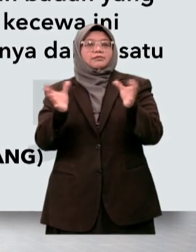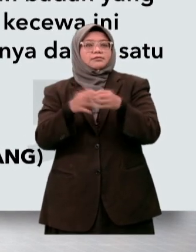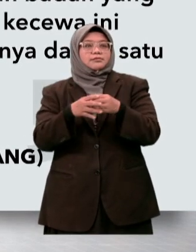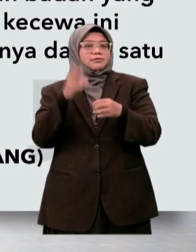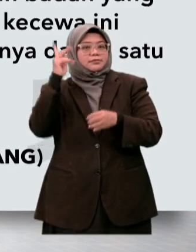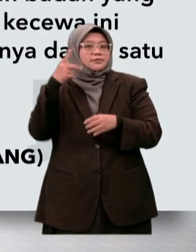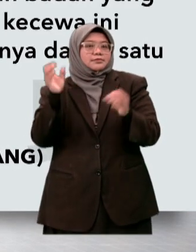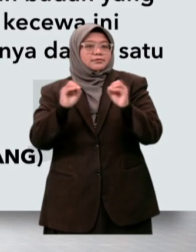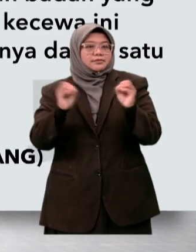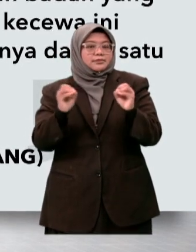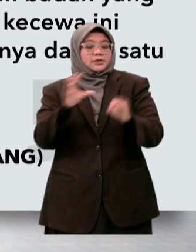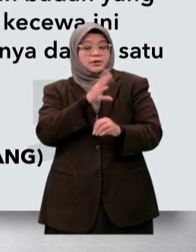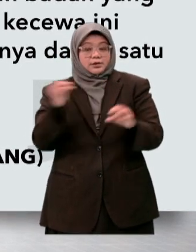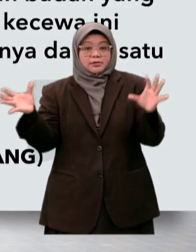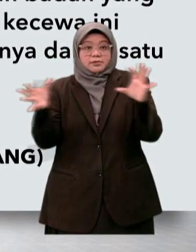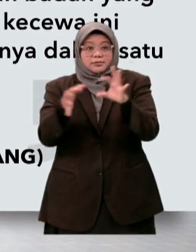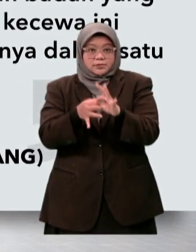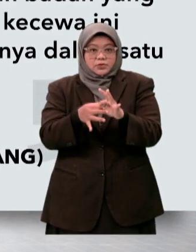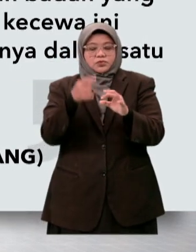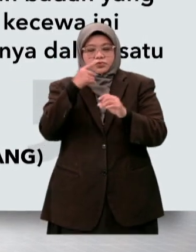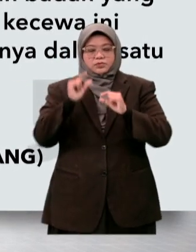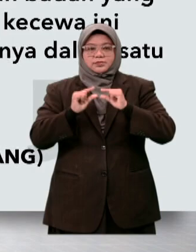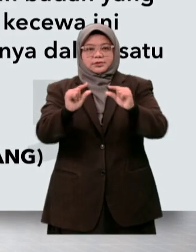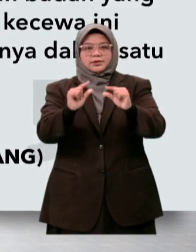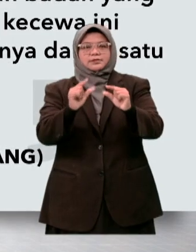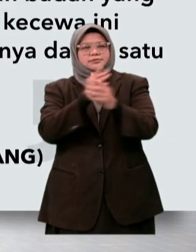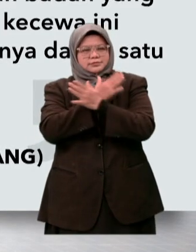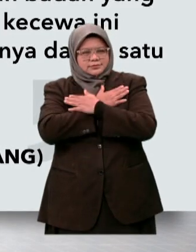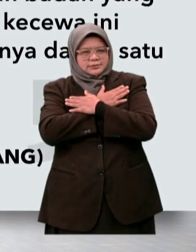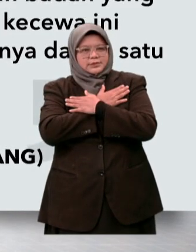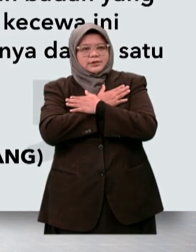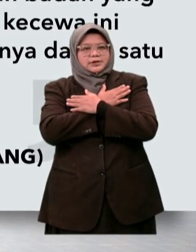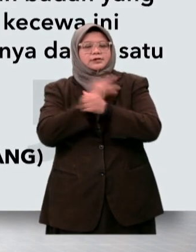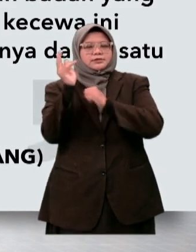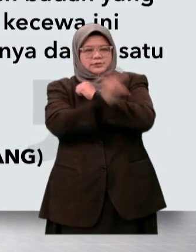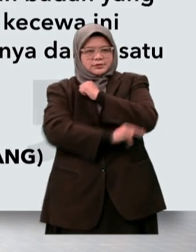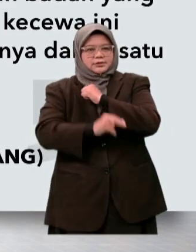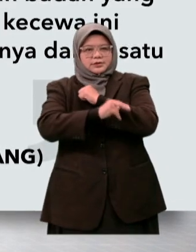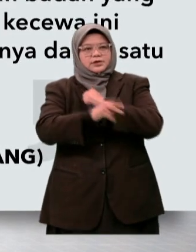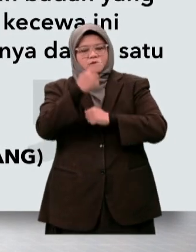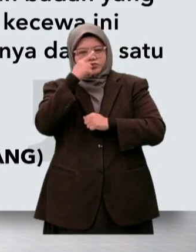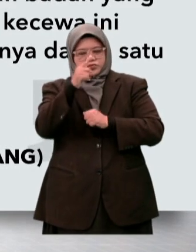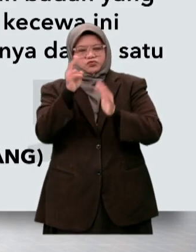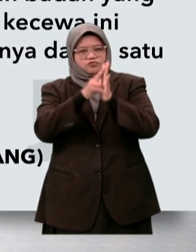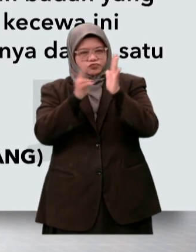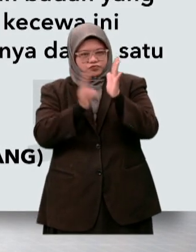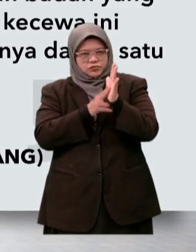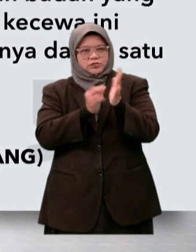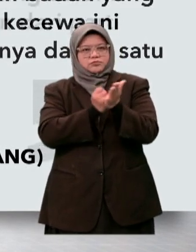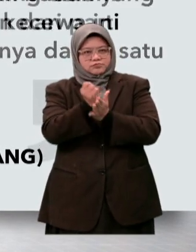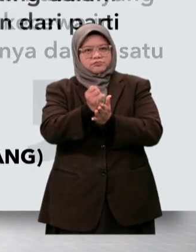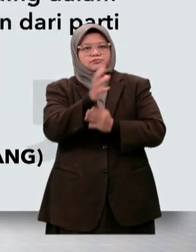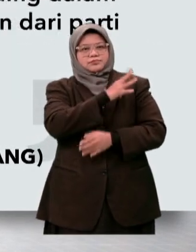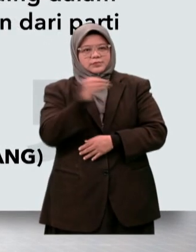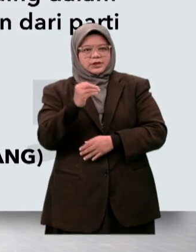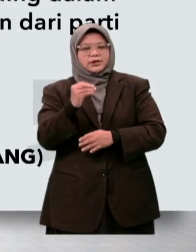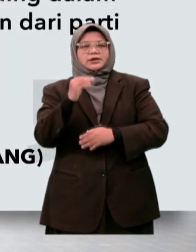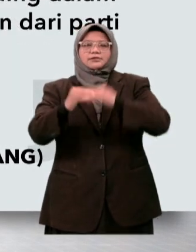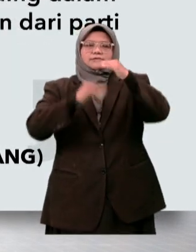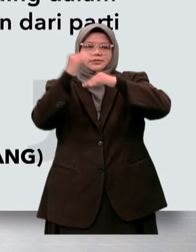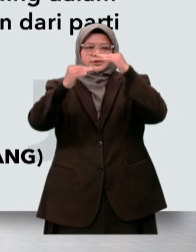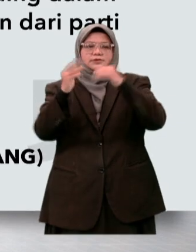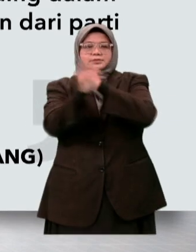mereka perlu digabung dalam satu gerakan warga negara yang berpegang ke bergeluran undang-undang dan kemajuan negara